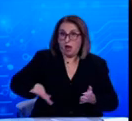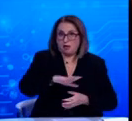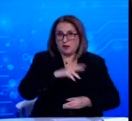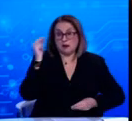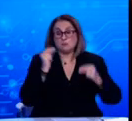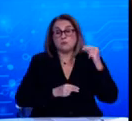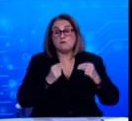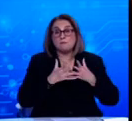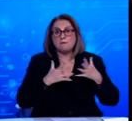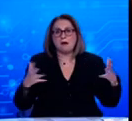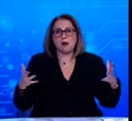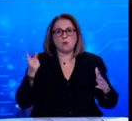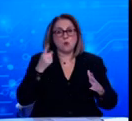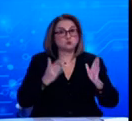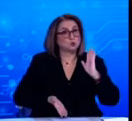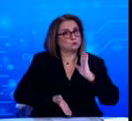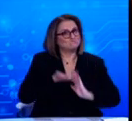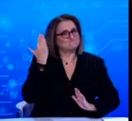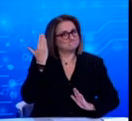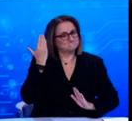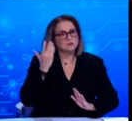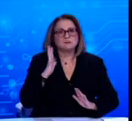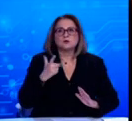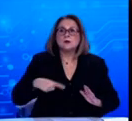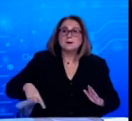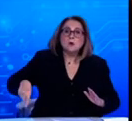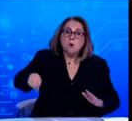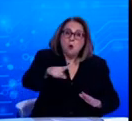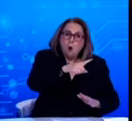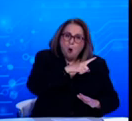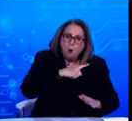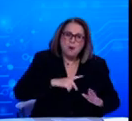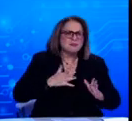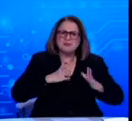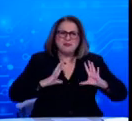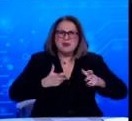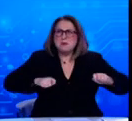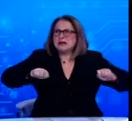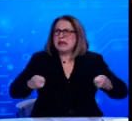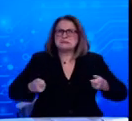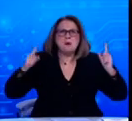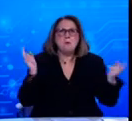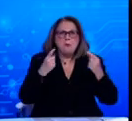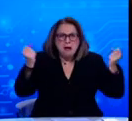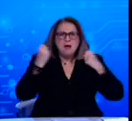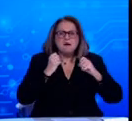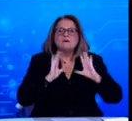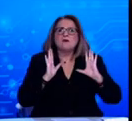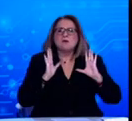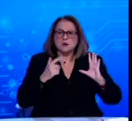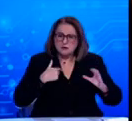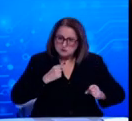μας, οι μικρές ατομικές παραχωρήσεις να αποτρέψουν τη μία και μεγάλη υποχώρηση της υγείας και της οικονομίας